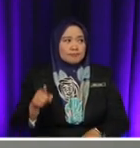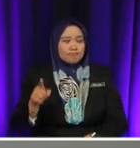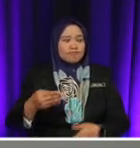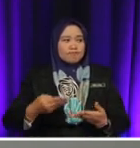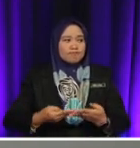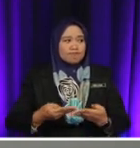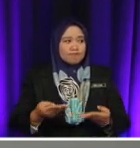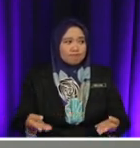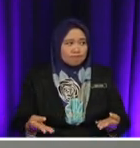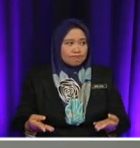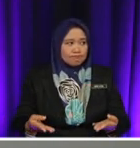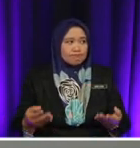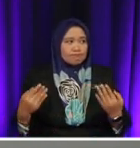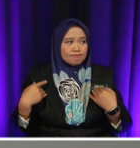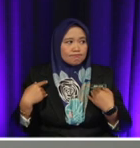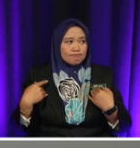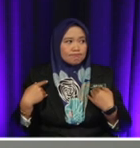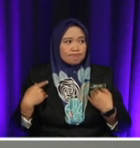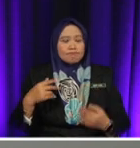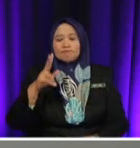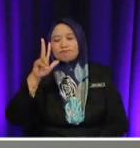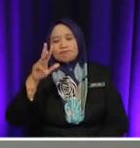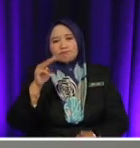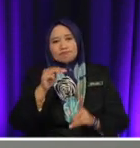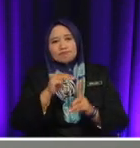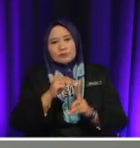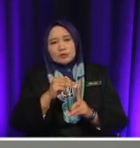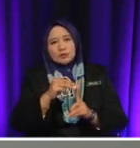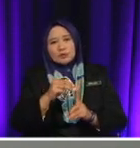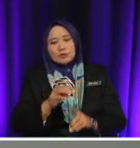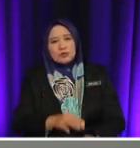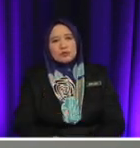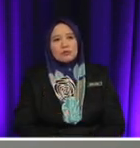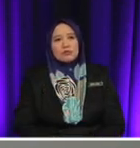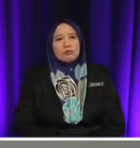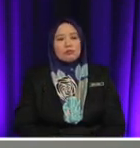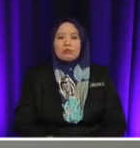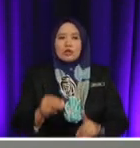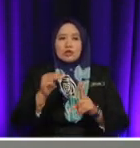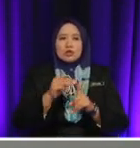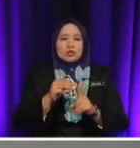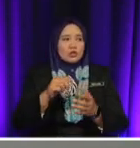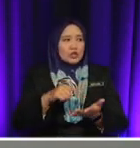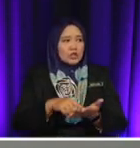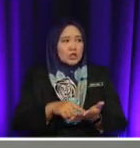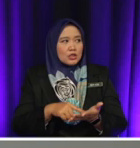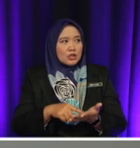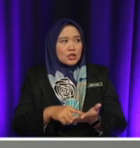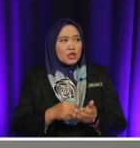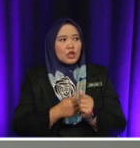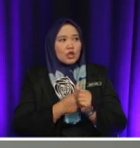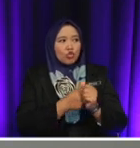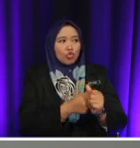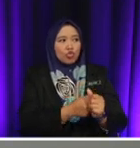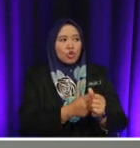satu gambar rajah yang berlabel tiga markah diperuntukkan okey pemakan itu adalah berdasarkan pada lukisan yang kemas lukisan yang